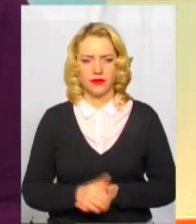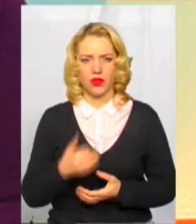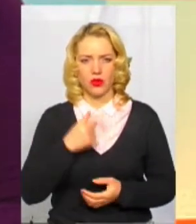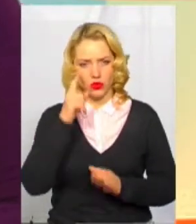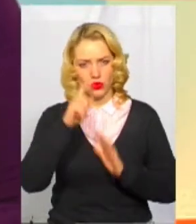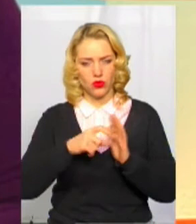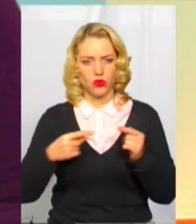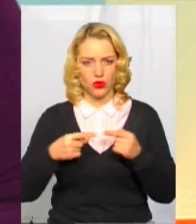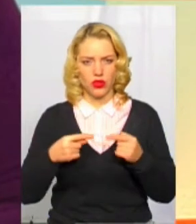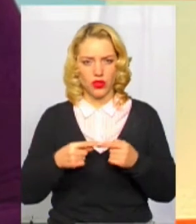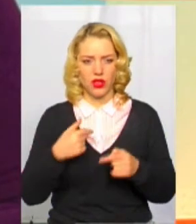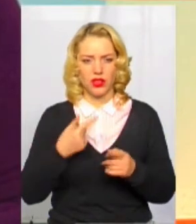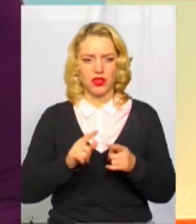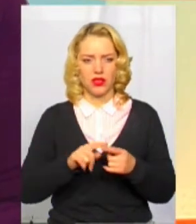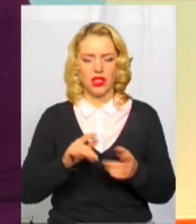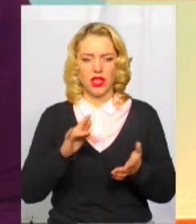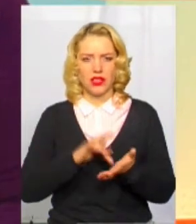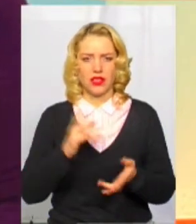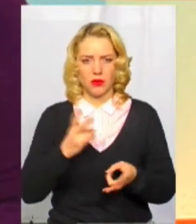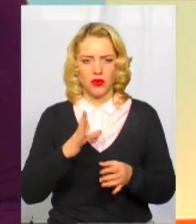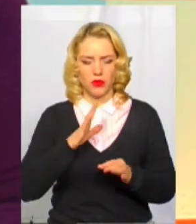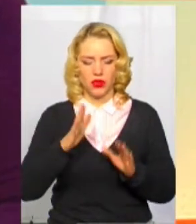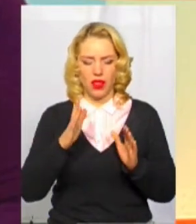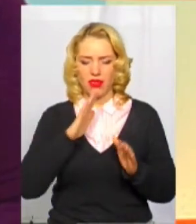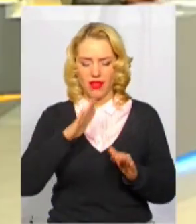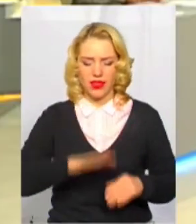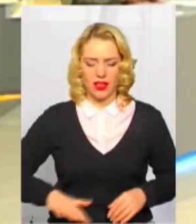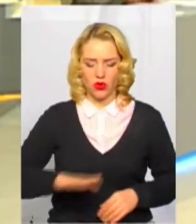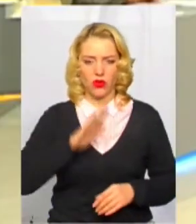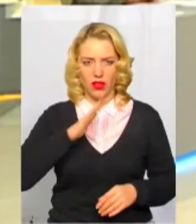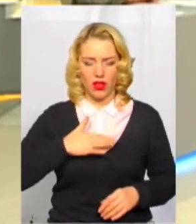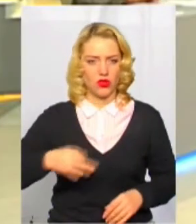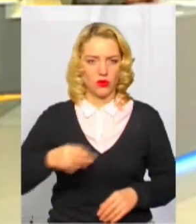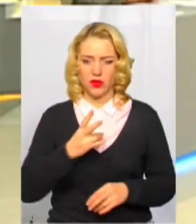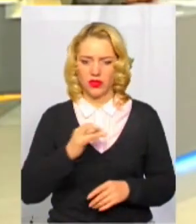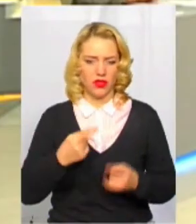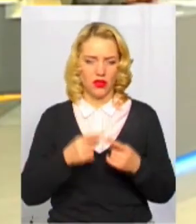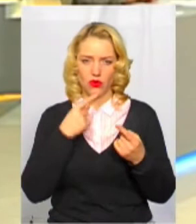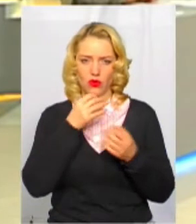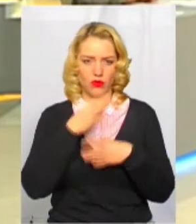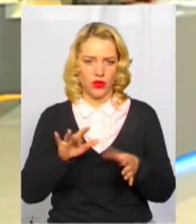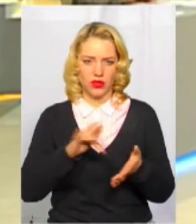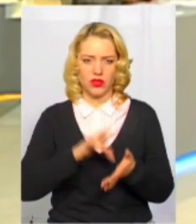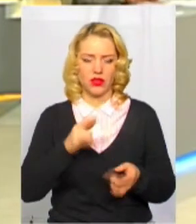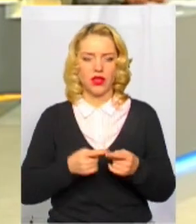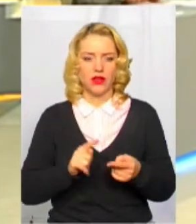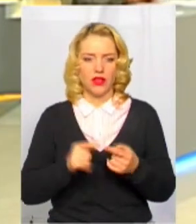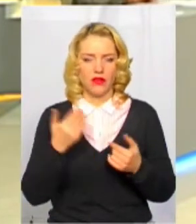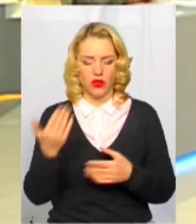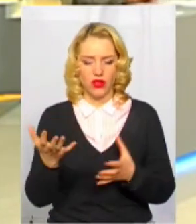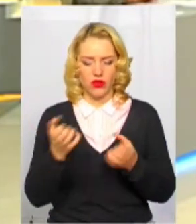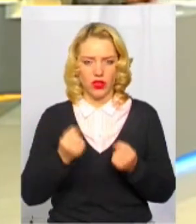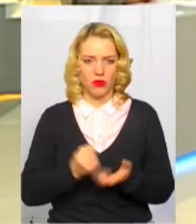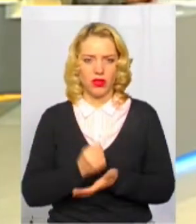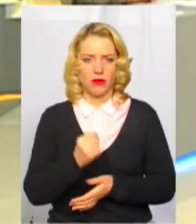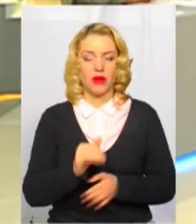Уточнення так. Просто. Ці центри реабілітаційні мають бути на території нашої області? Ні. Козявкіна – саме розпространений центр, тобто вони отримують